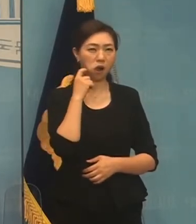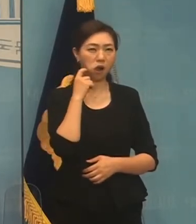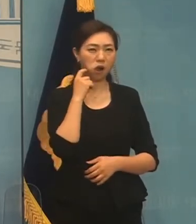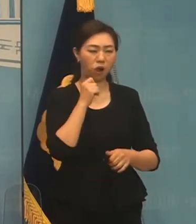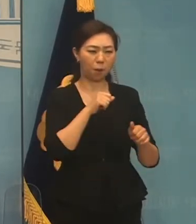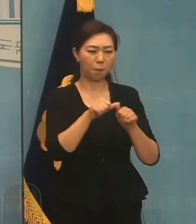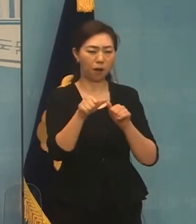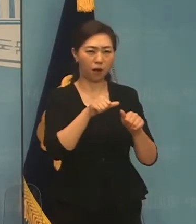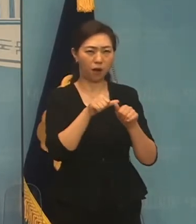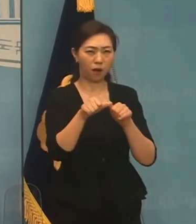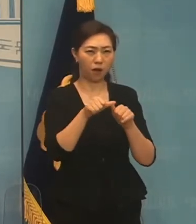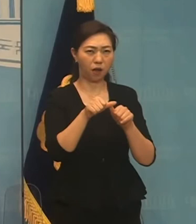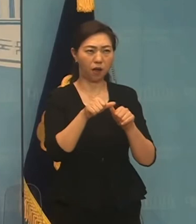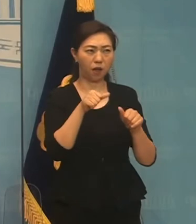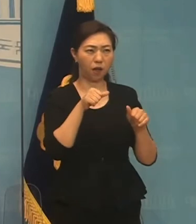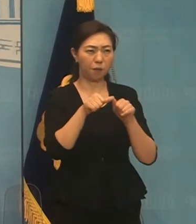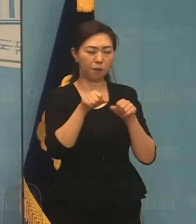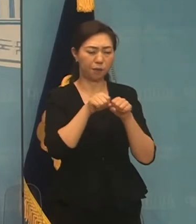명예훼손한 자,